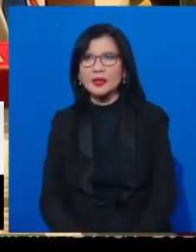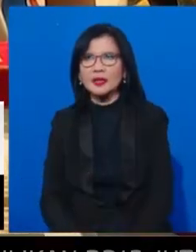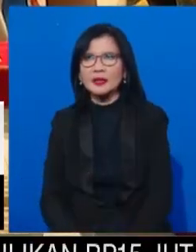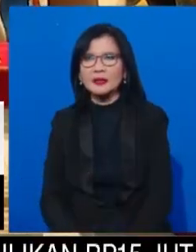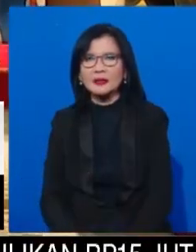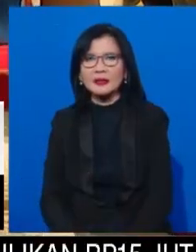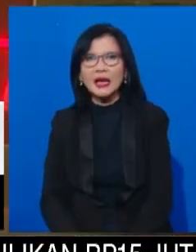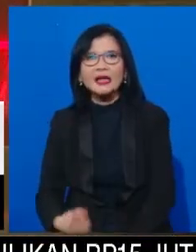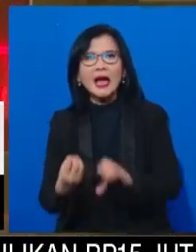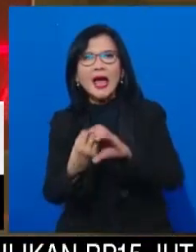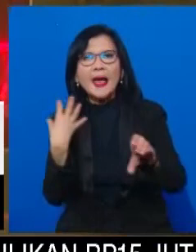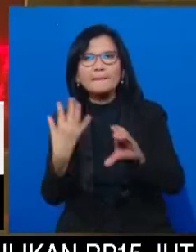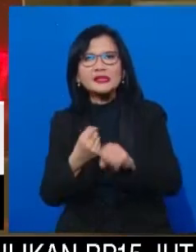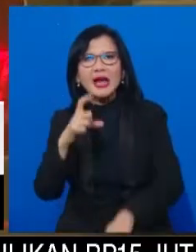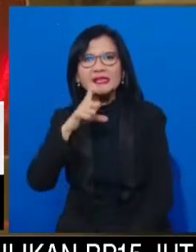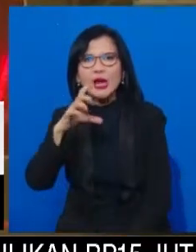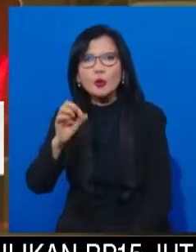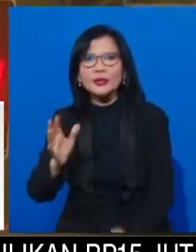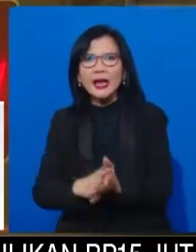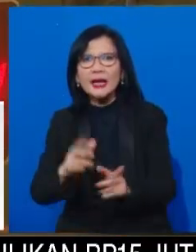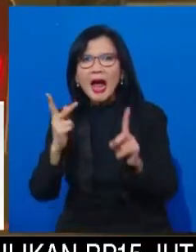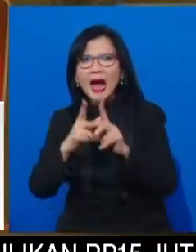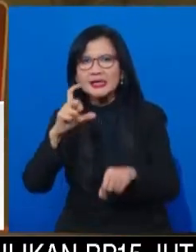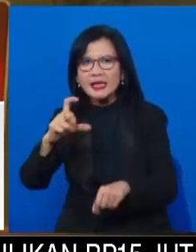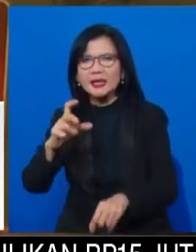yang diperlukan adalah CO dan HC.